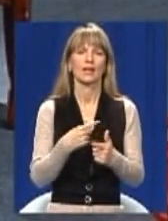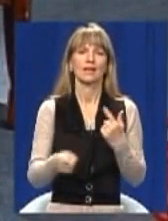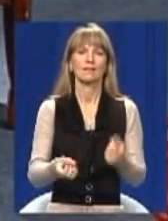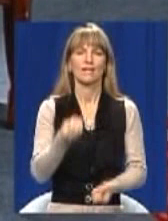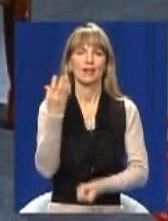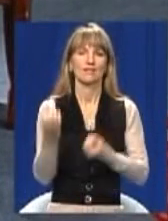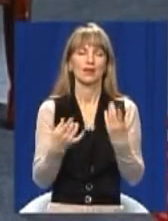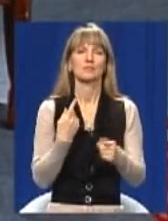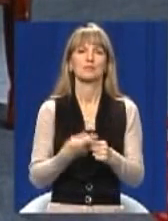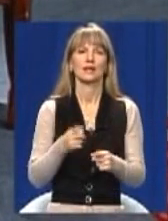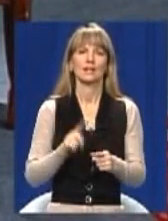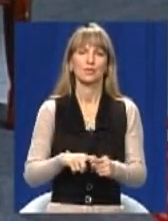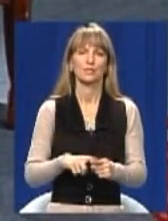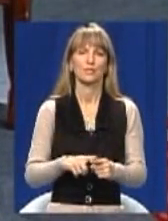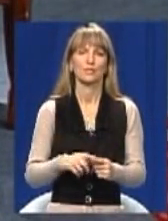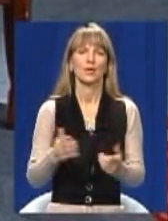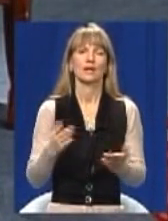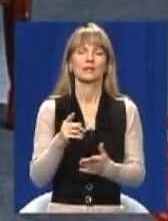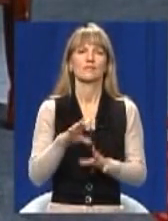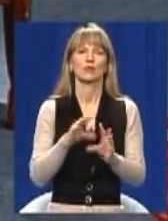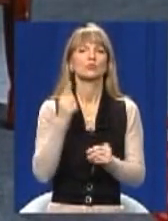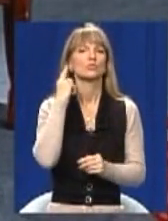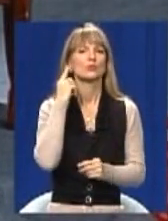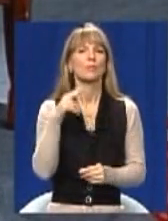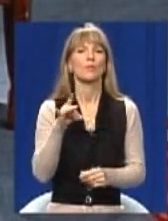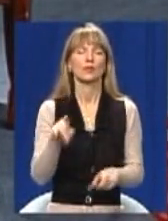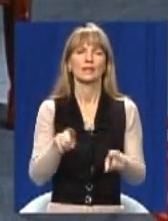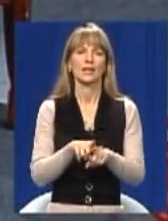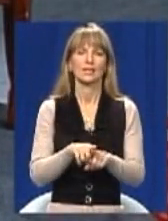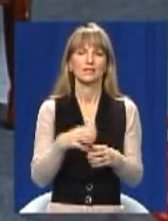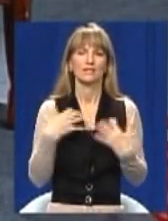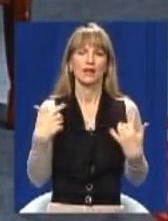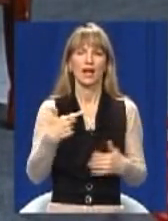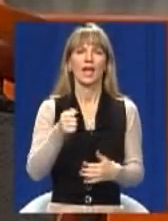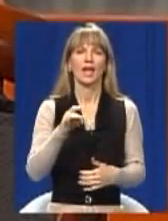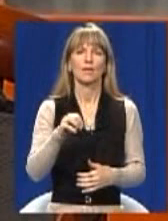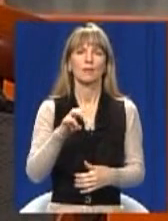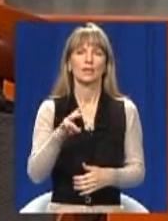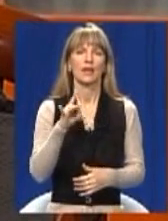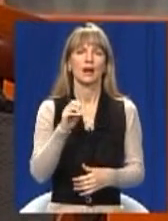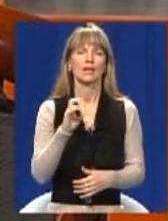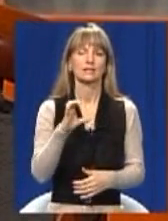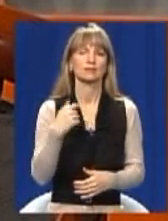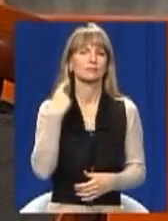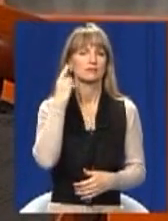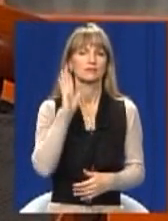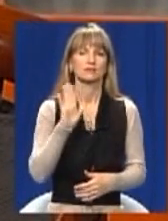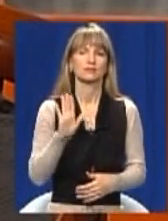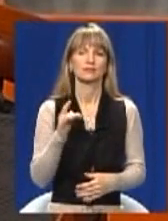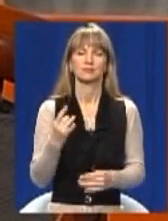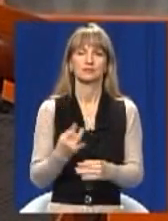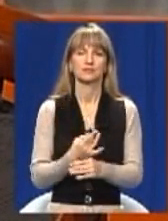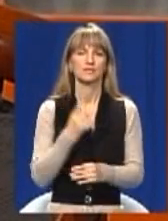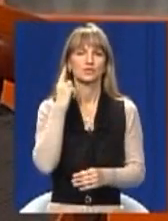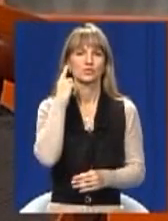фейерверки. Тож, як ти взагалі, ти чула щось про таких тварин, як германрекси? Нет, я про таких животных